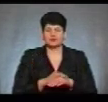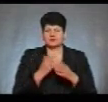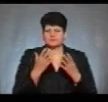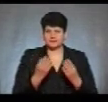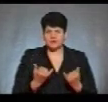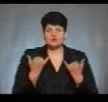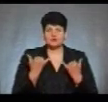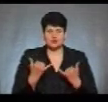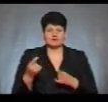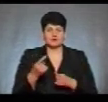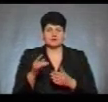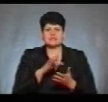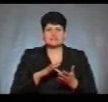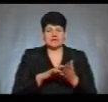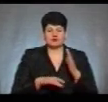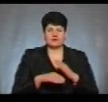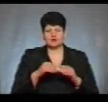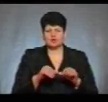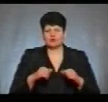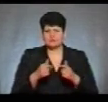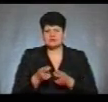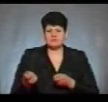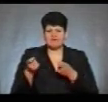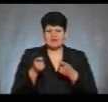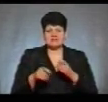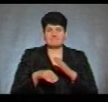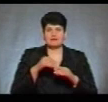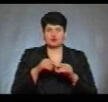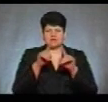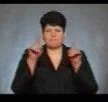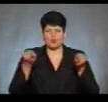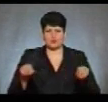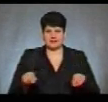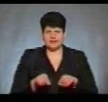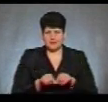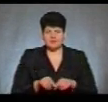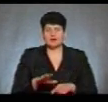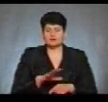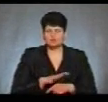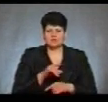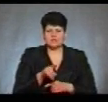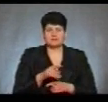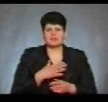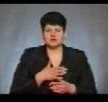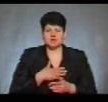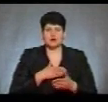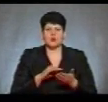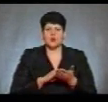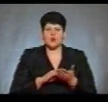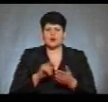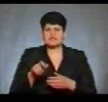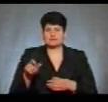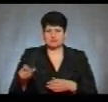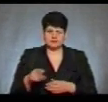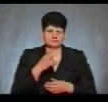в Тернопіль із Центральної виборчої комісії привезли виборчі бюлетені. Була там і наша кореспондентка Анастасія Чичко. Пропоную